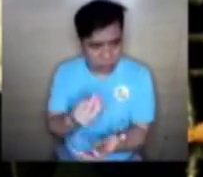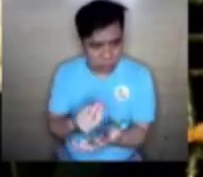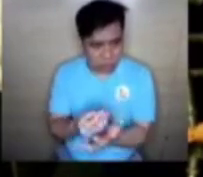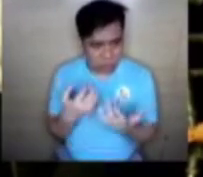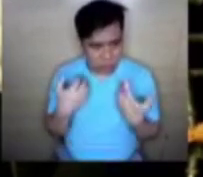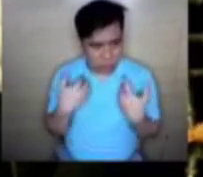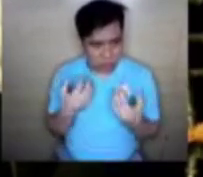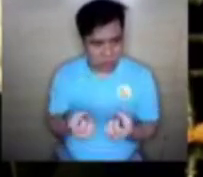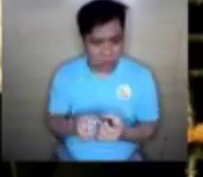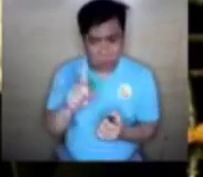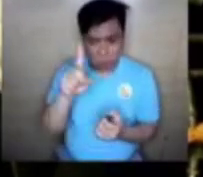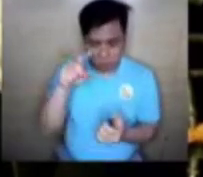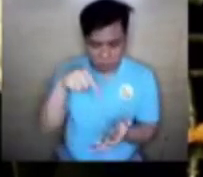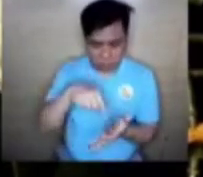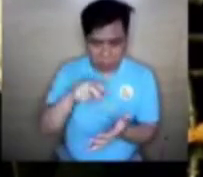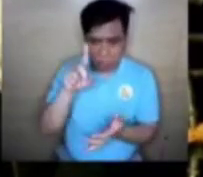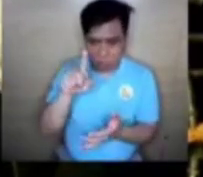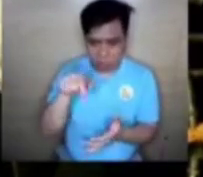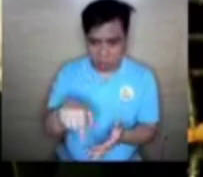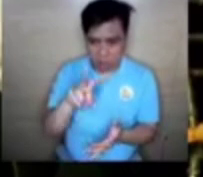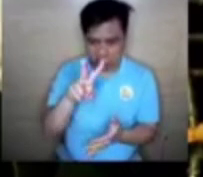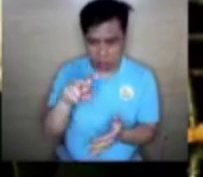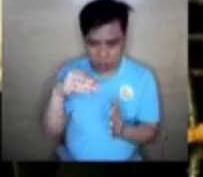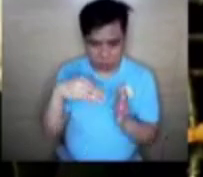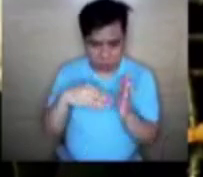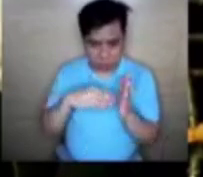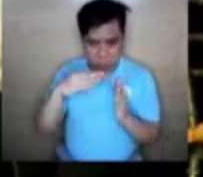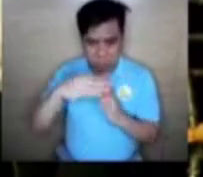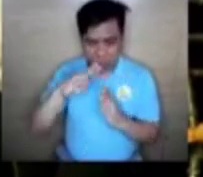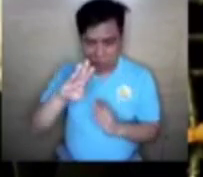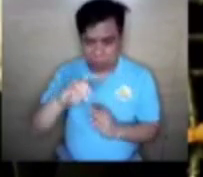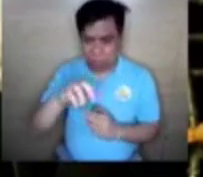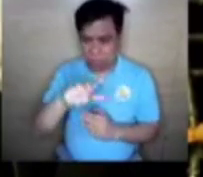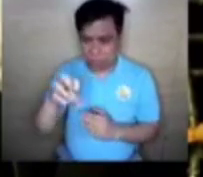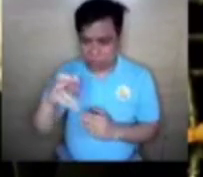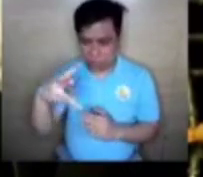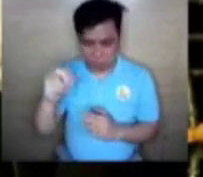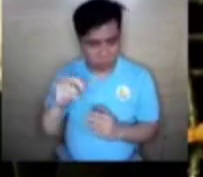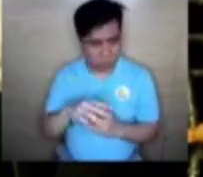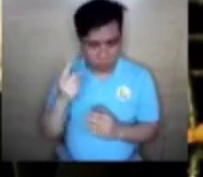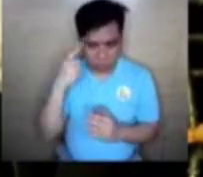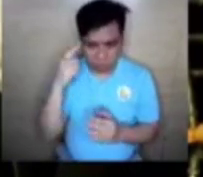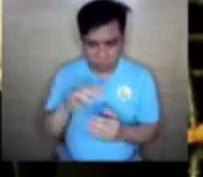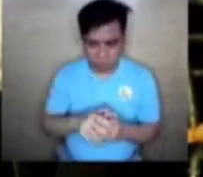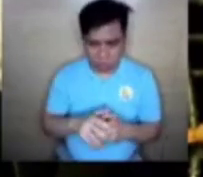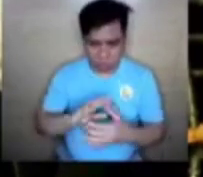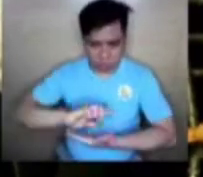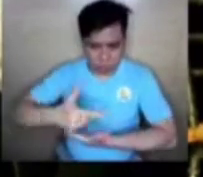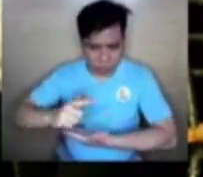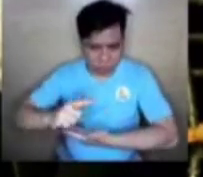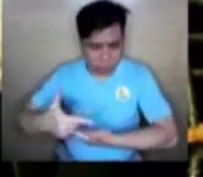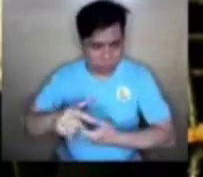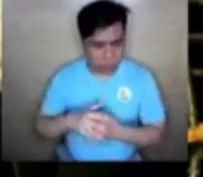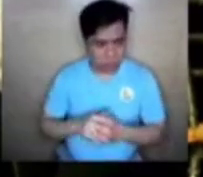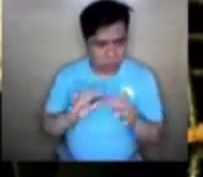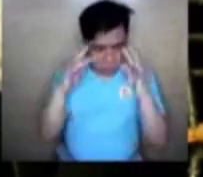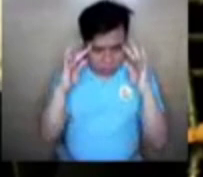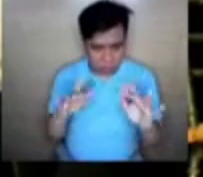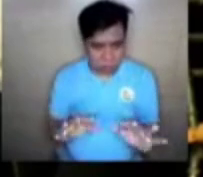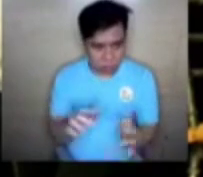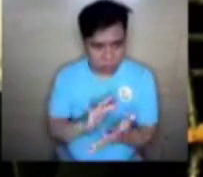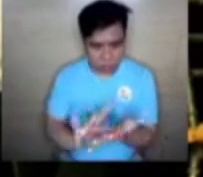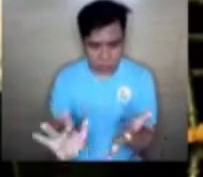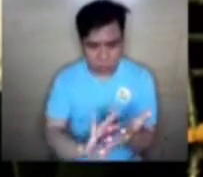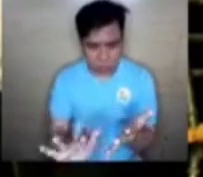naglaan tayo ng 1.2 billion pesos para sa iba't ibang pangangailangan gaya ng learning device, gaya ng ilang laptop,